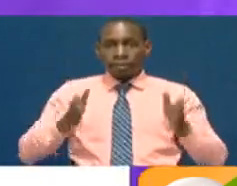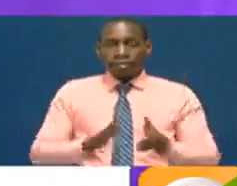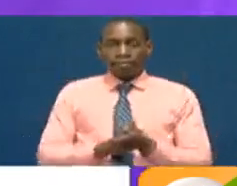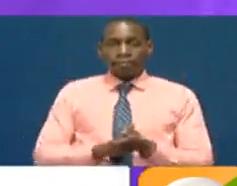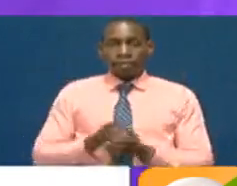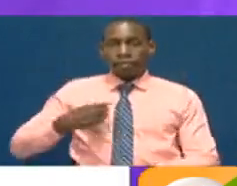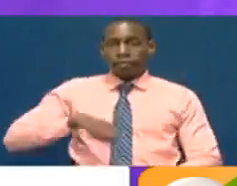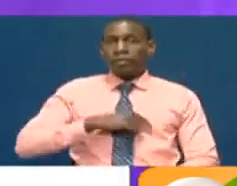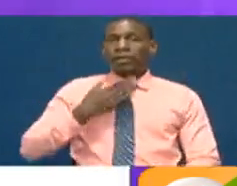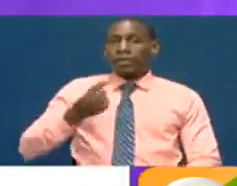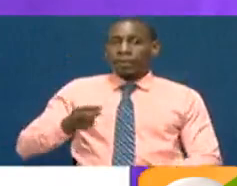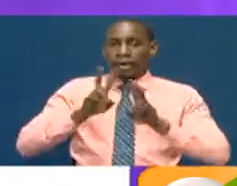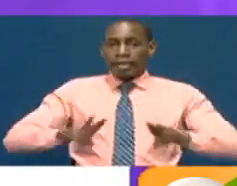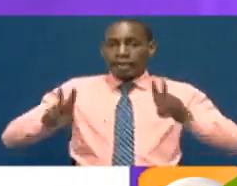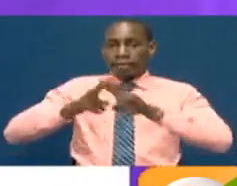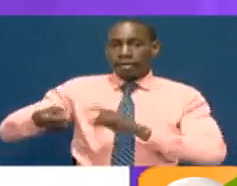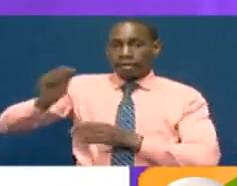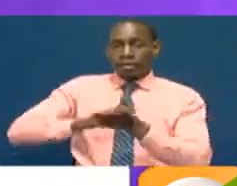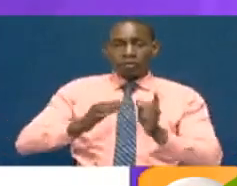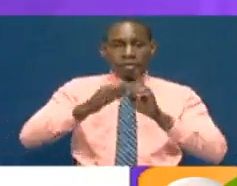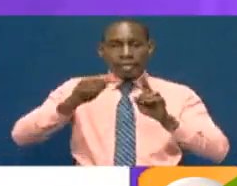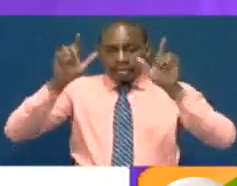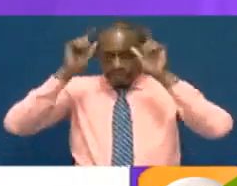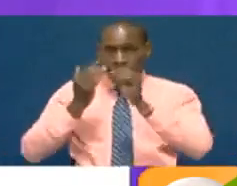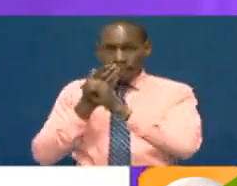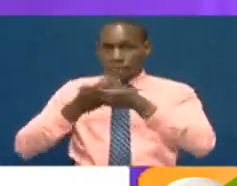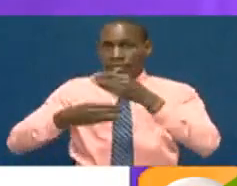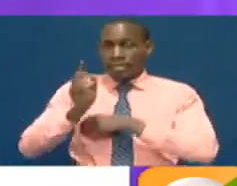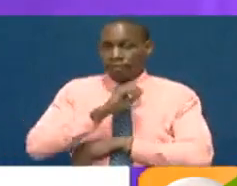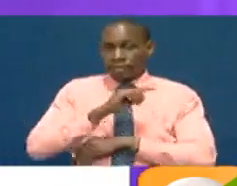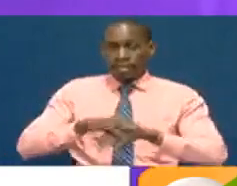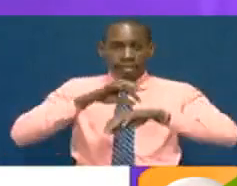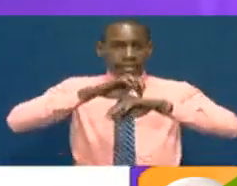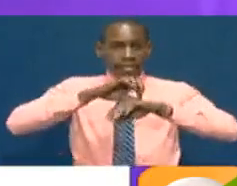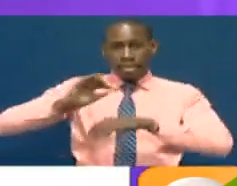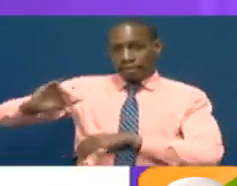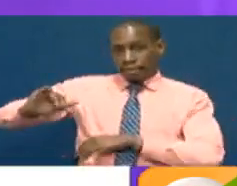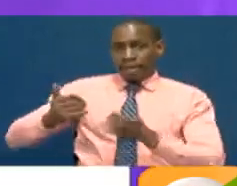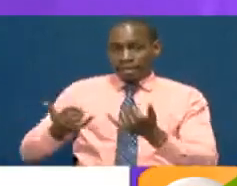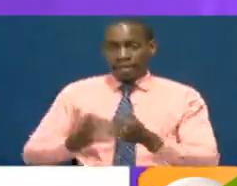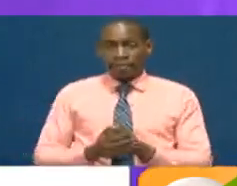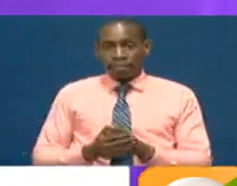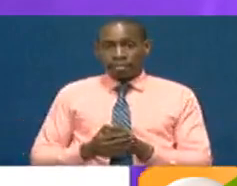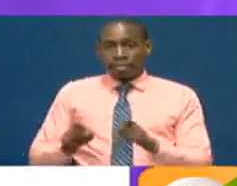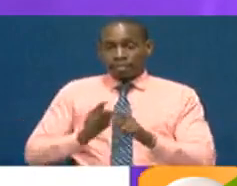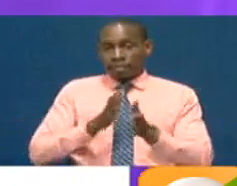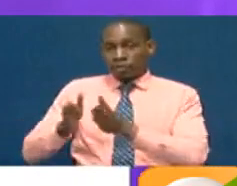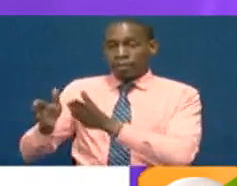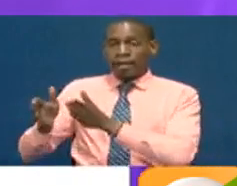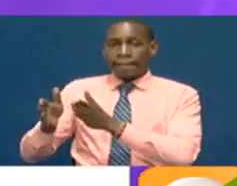addition. Ng'ombe tukizachinja, nyama tunauza, ngozi imebaki hapa. Tuna